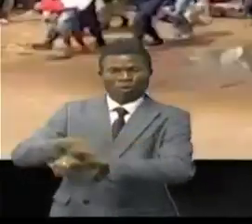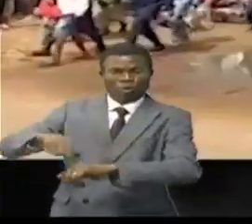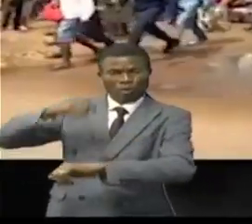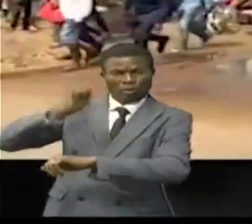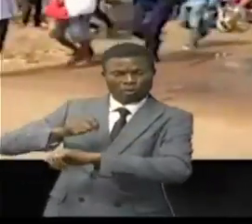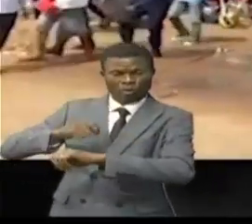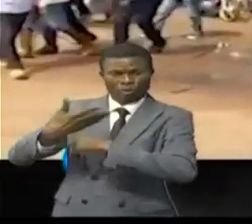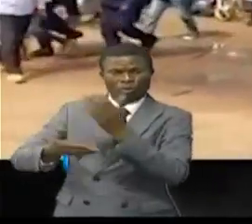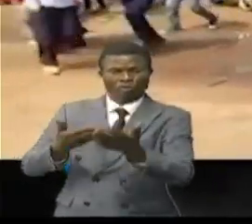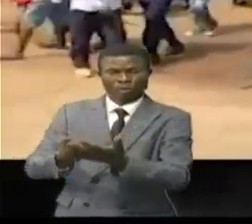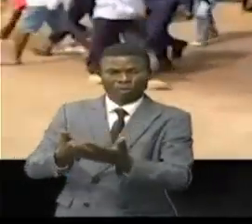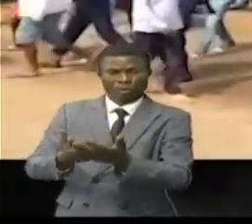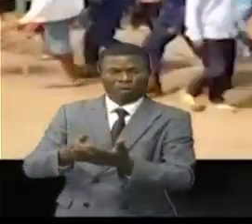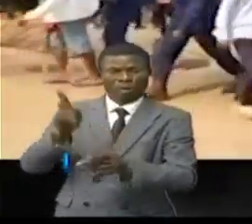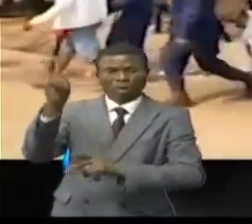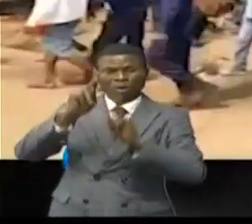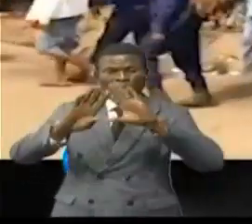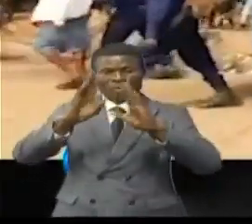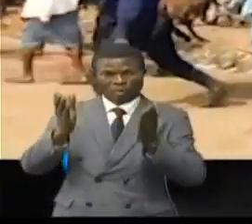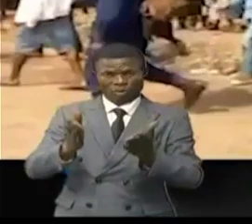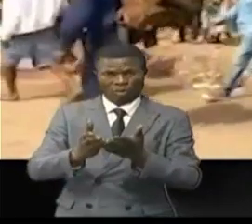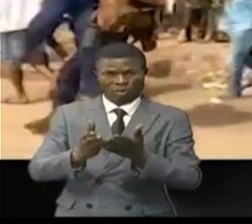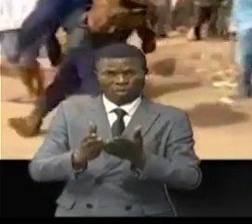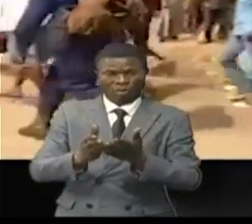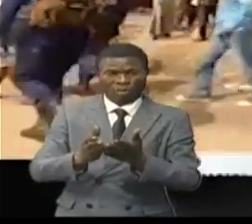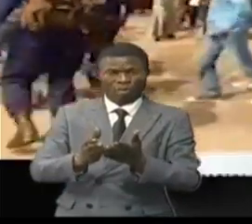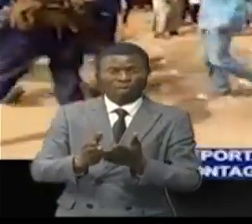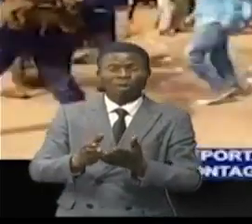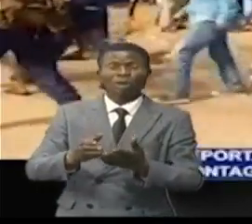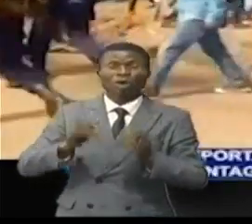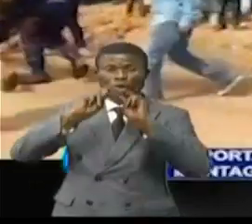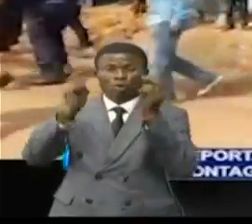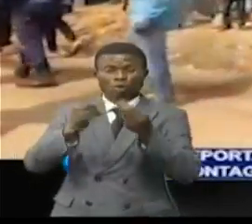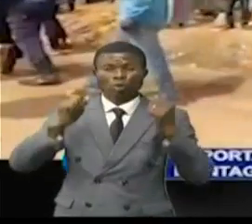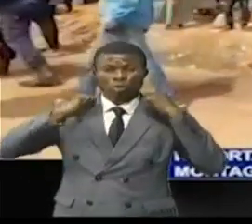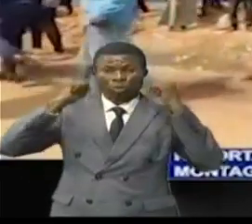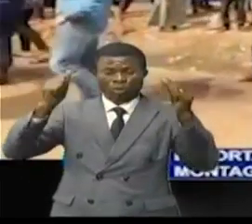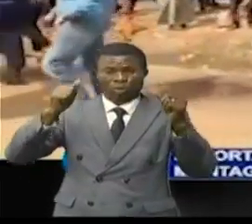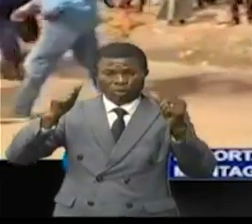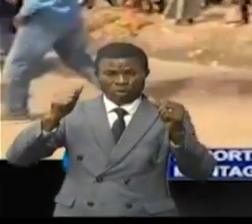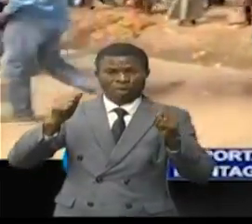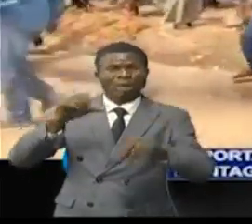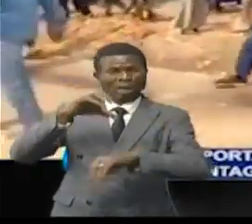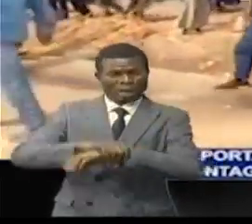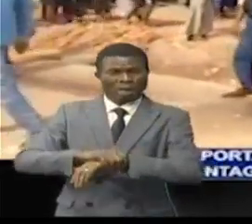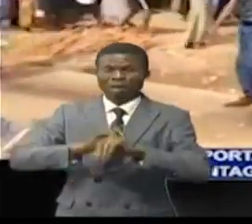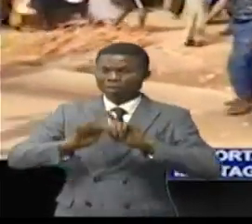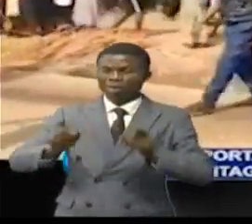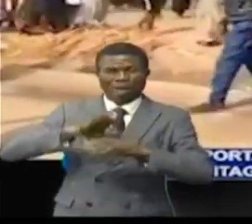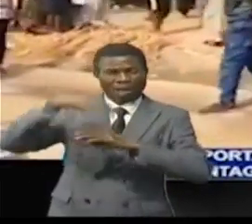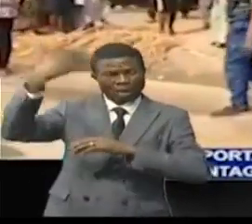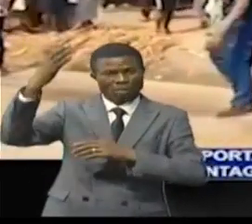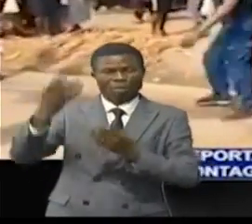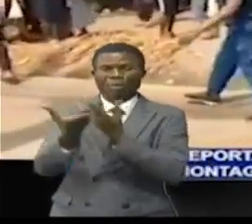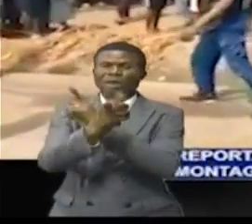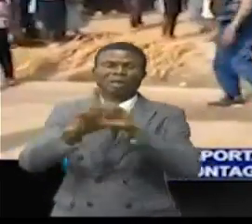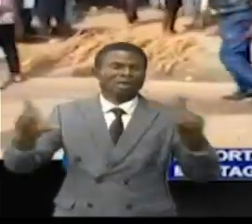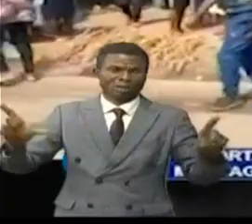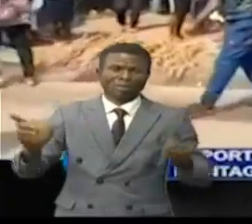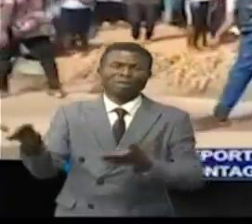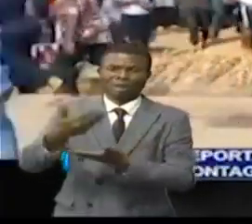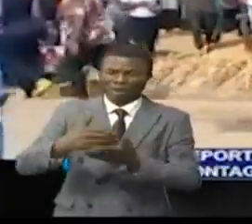justice soit faite. Pour la population, ce genre de malfaiteurs ont toujours été arrêtés mais ils finissent par